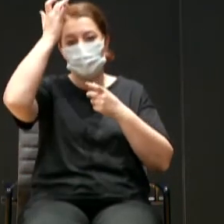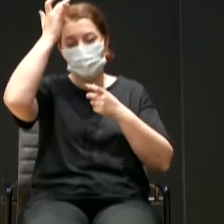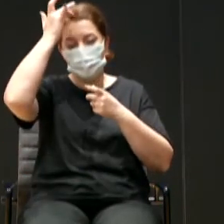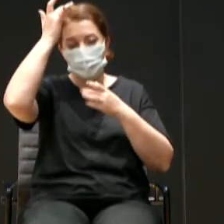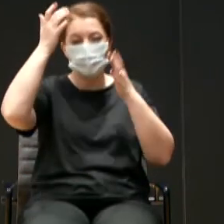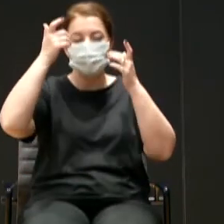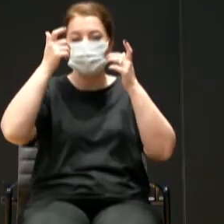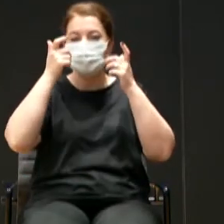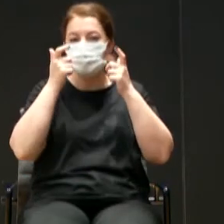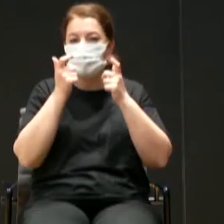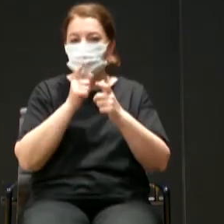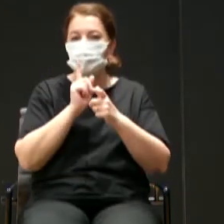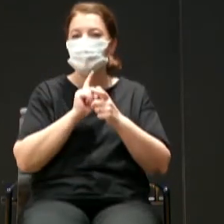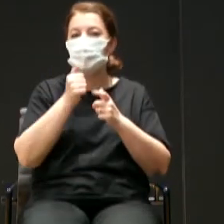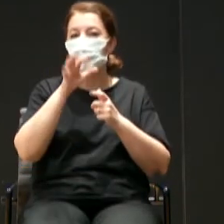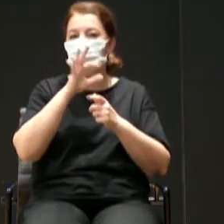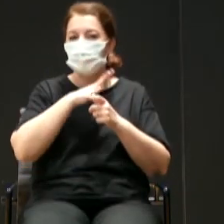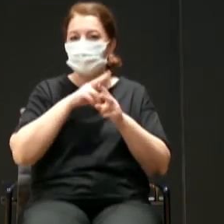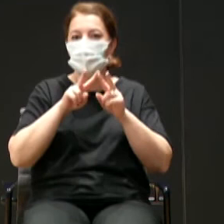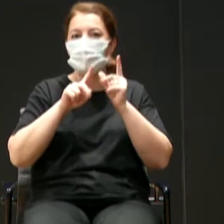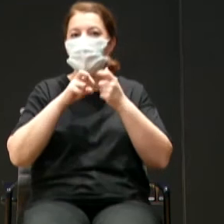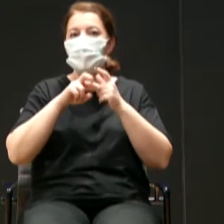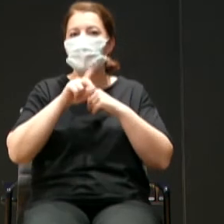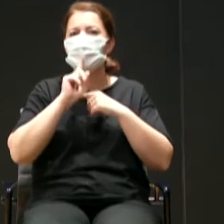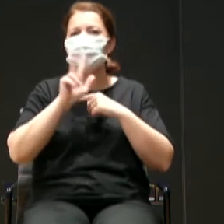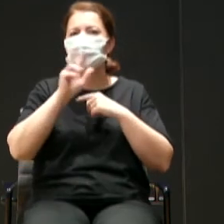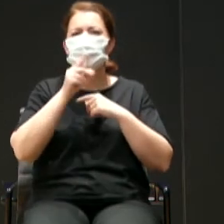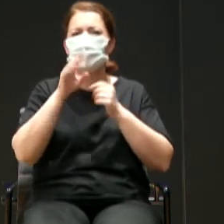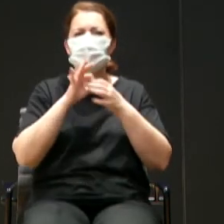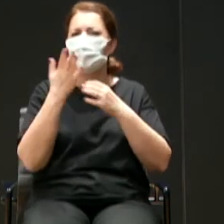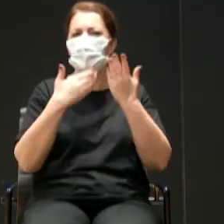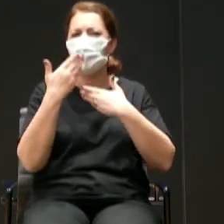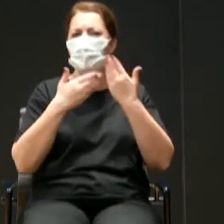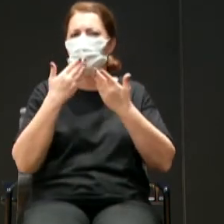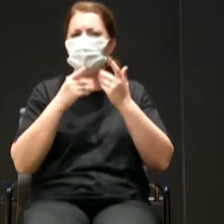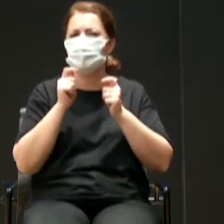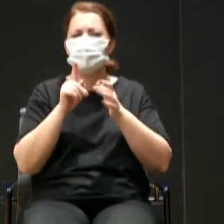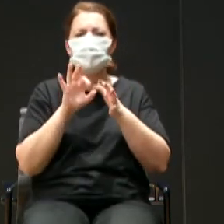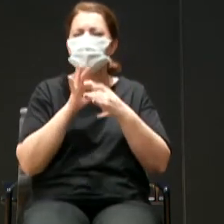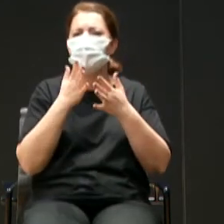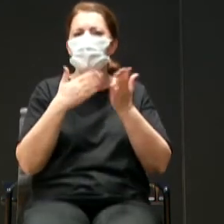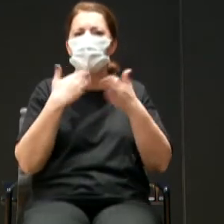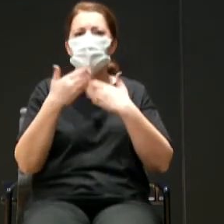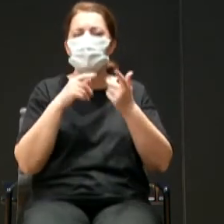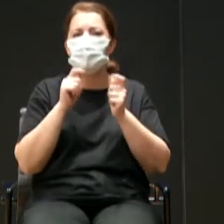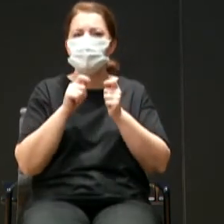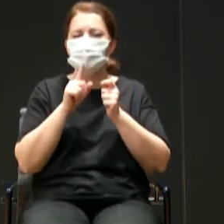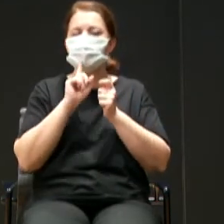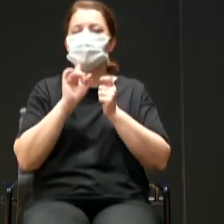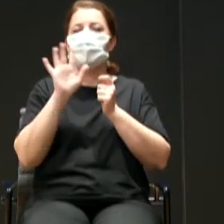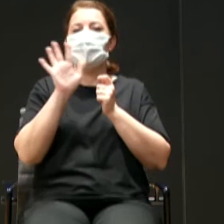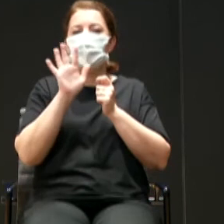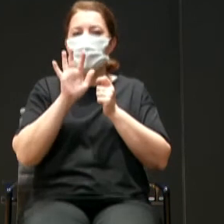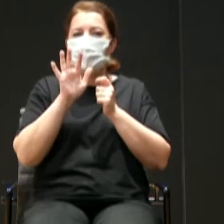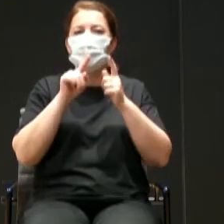%60'lar varken vira %30'larla verilmiş. Ne anlatıyorsun ya? Neden bahsediyorsun sen? 150